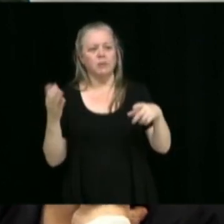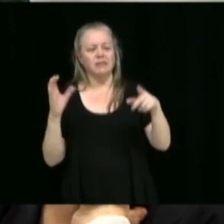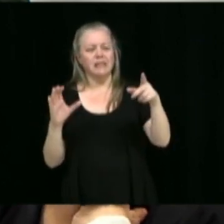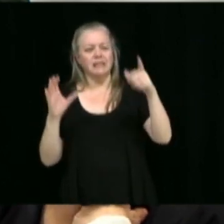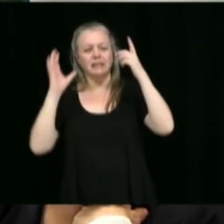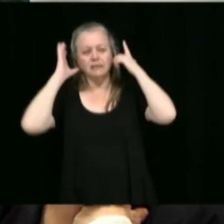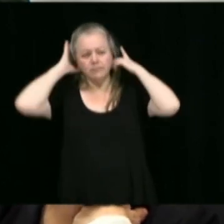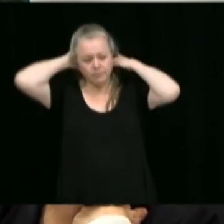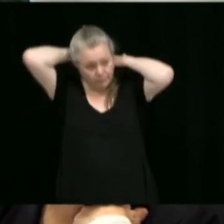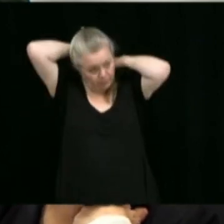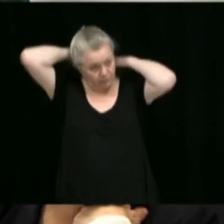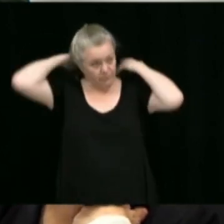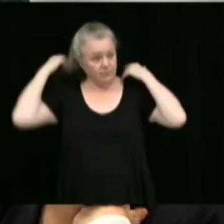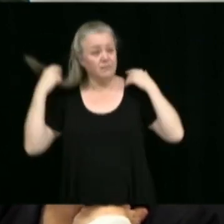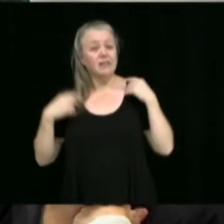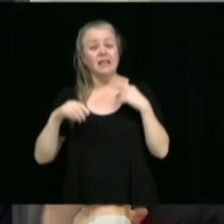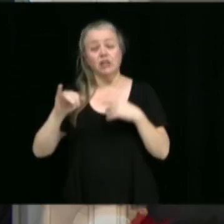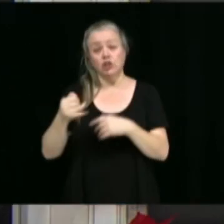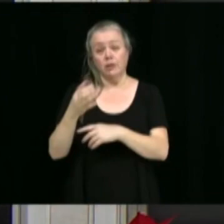Casey?